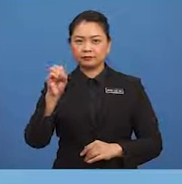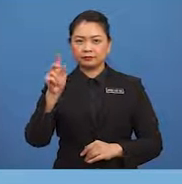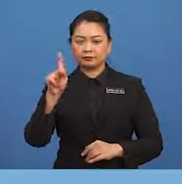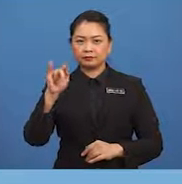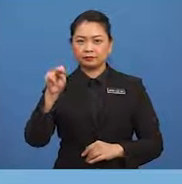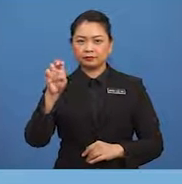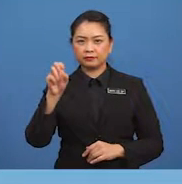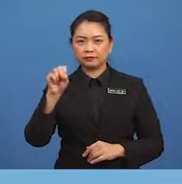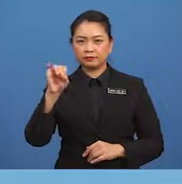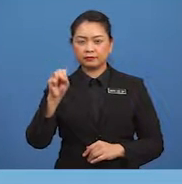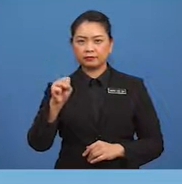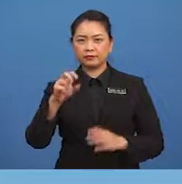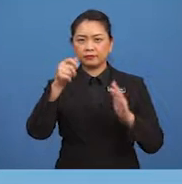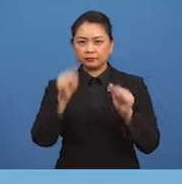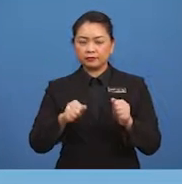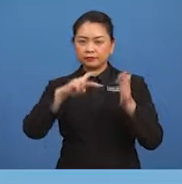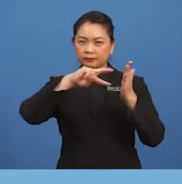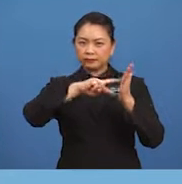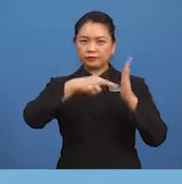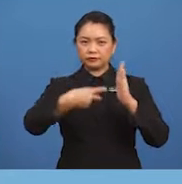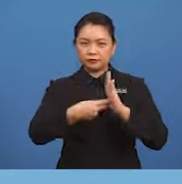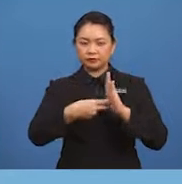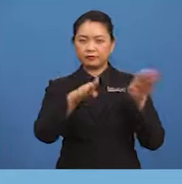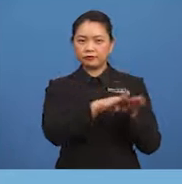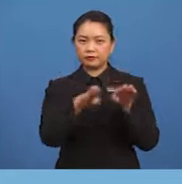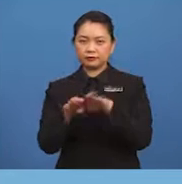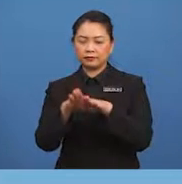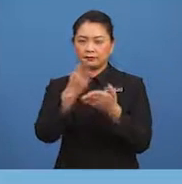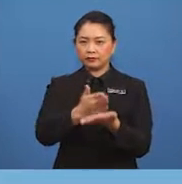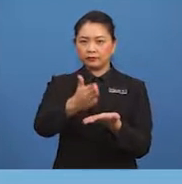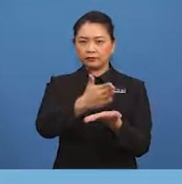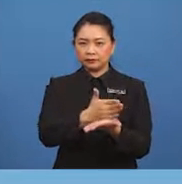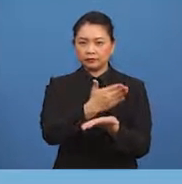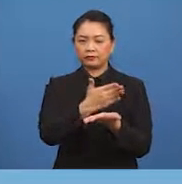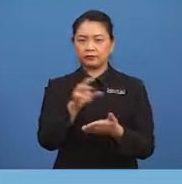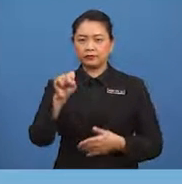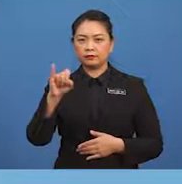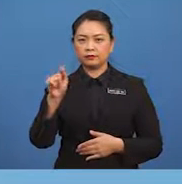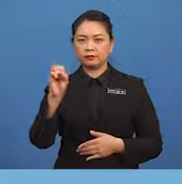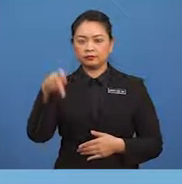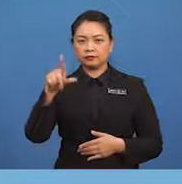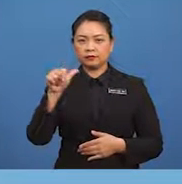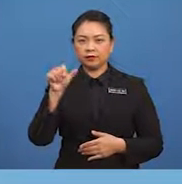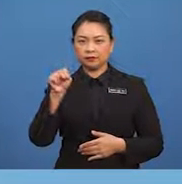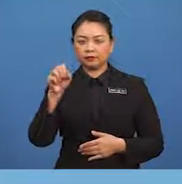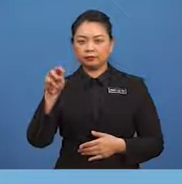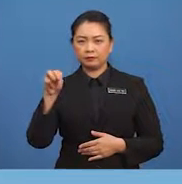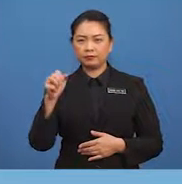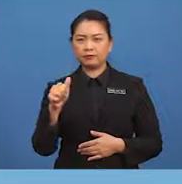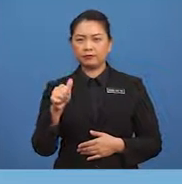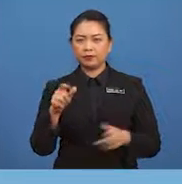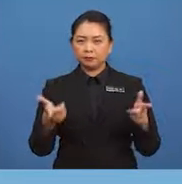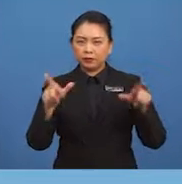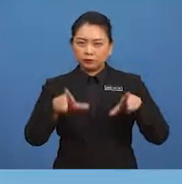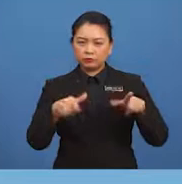sitokinesis boleh ditafsirkan sebagai pembahagian sitoplasma yang berlaku sebaik